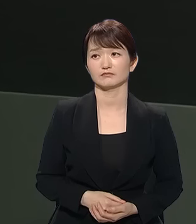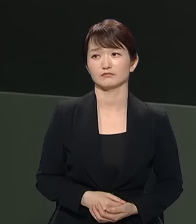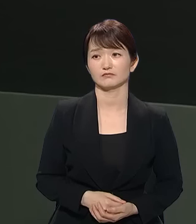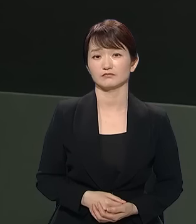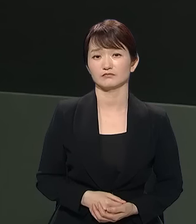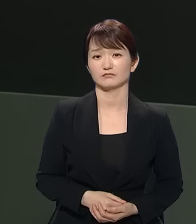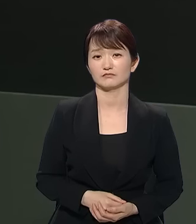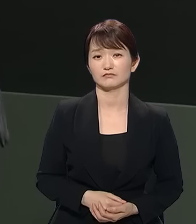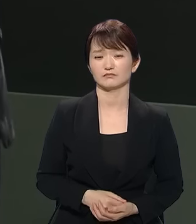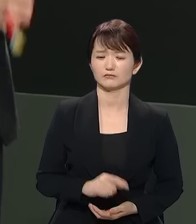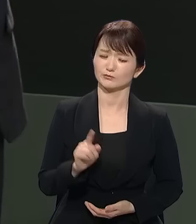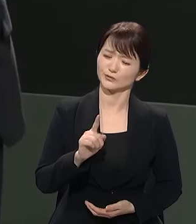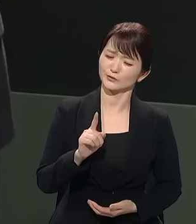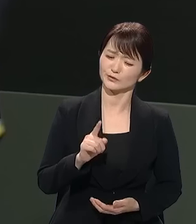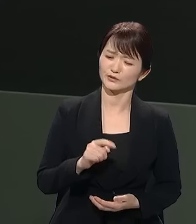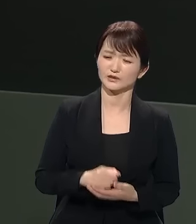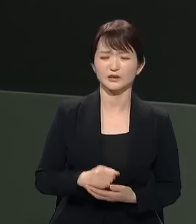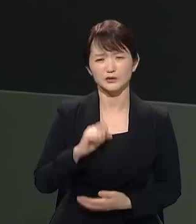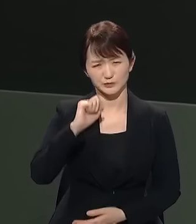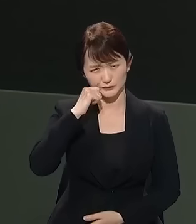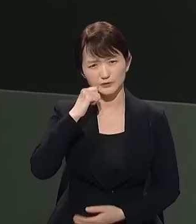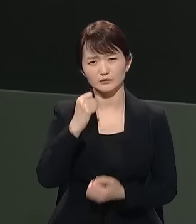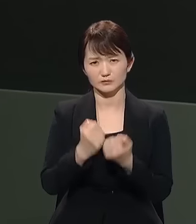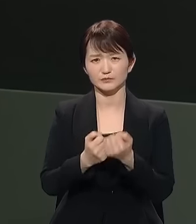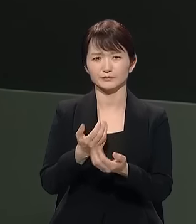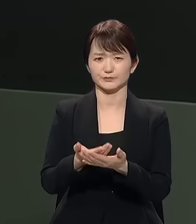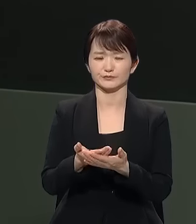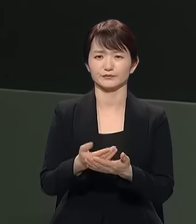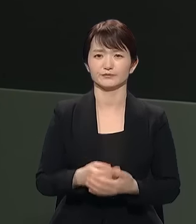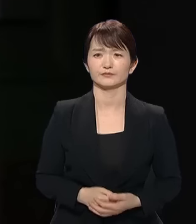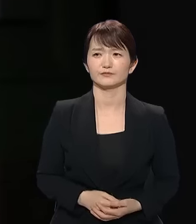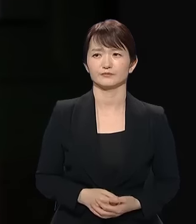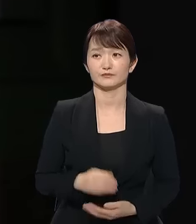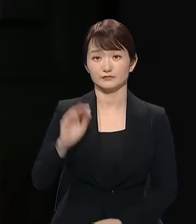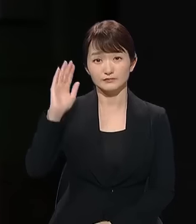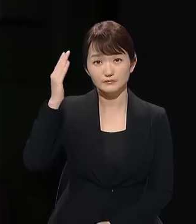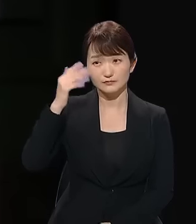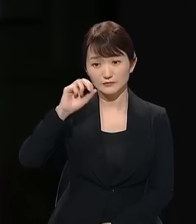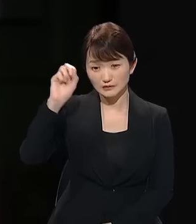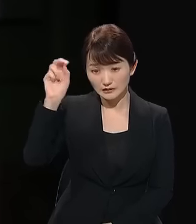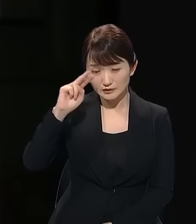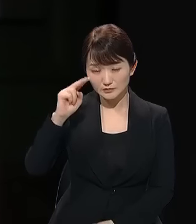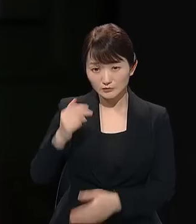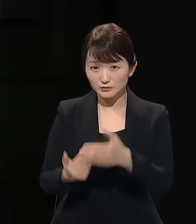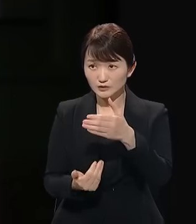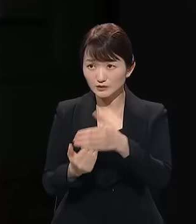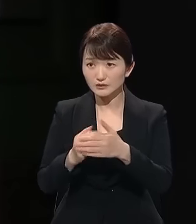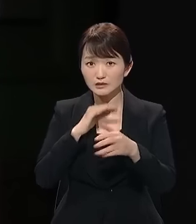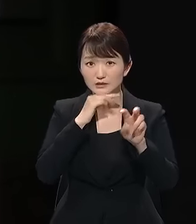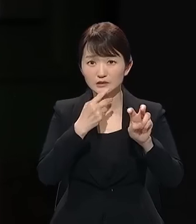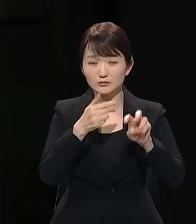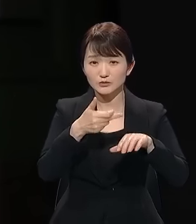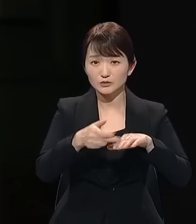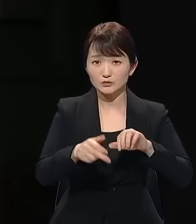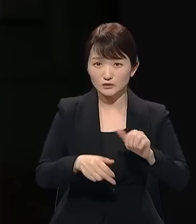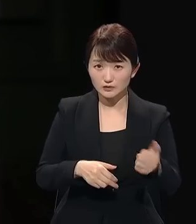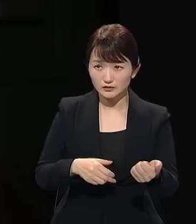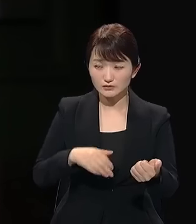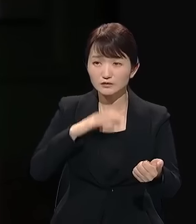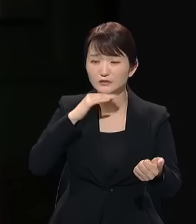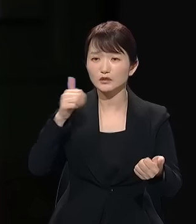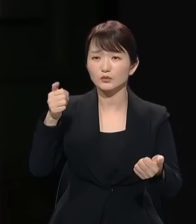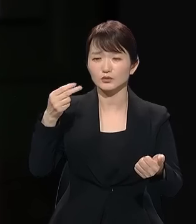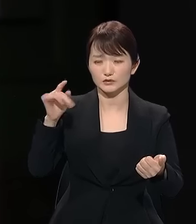되게 참 어렵습니다. 자, 설명 좀 해주시죠. 네, 최근 갑작스러운 사고로 20대 어린 조카를 잃은 50대